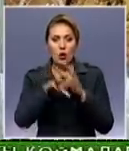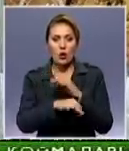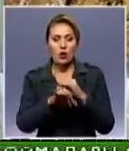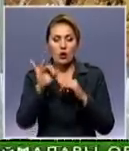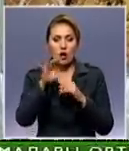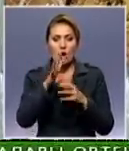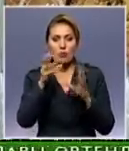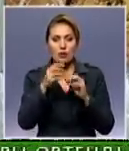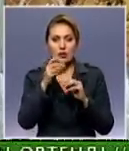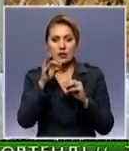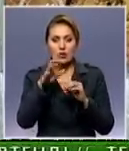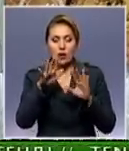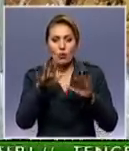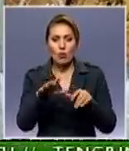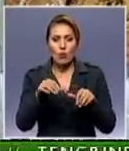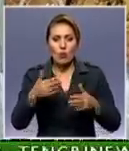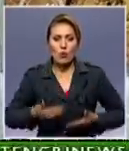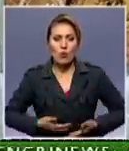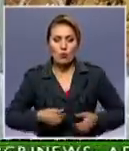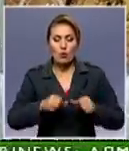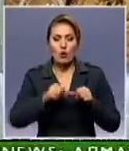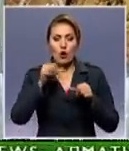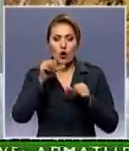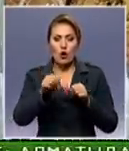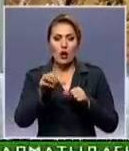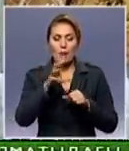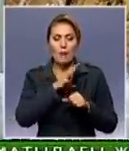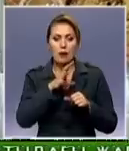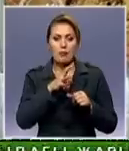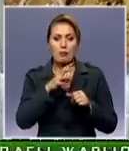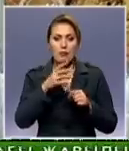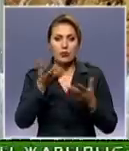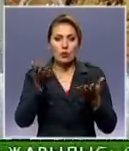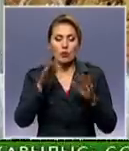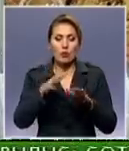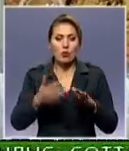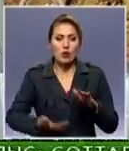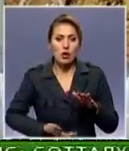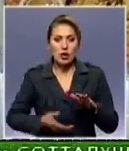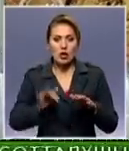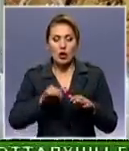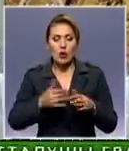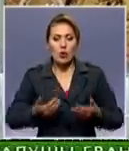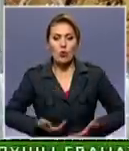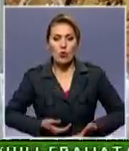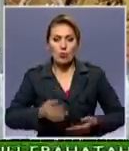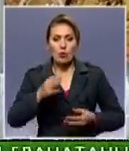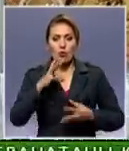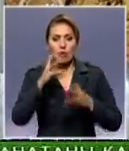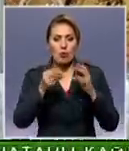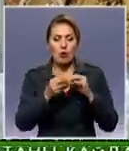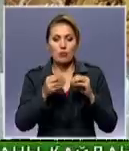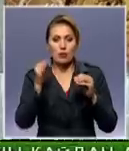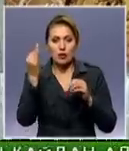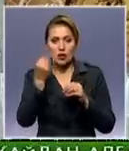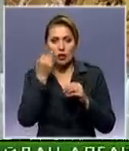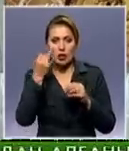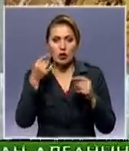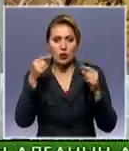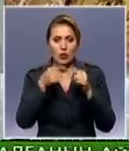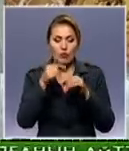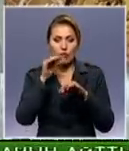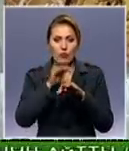саналатын Естайдың орны өмірде бөлек болған. Себебі оның бастан кешкен оқиғалары мен өмір дастаны тұнып тұрған тарихтың